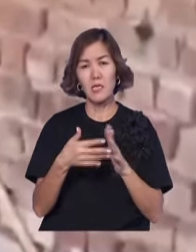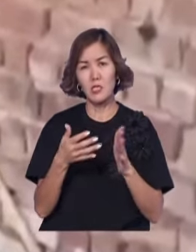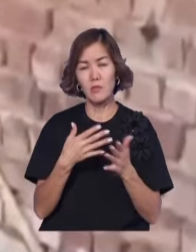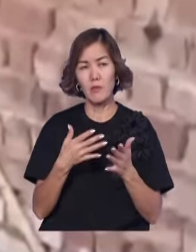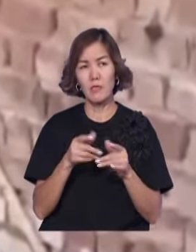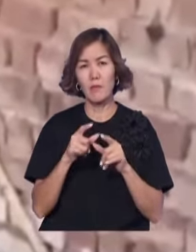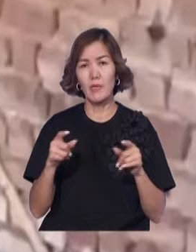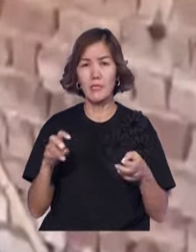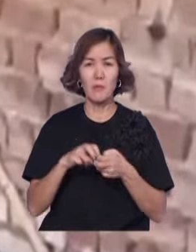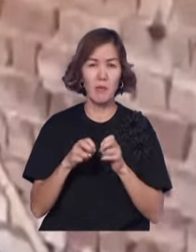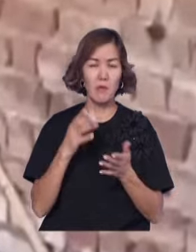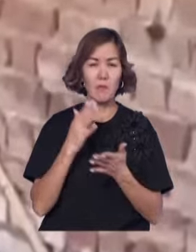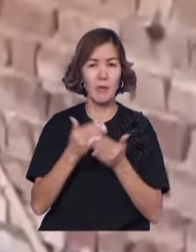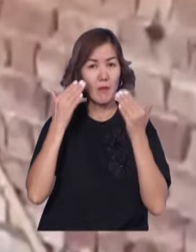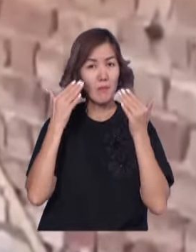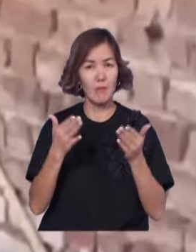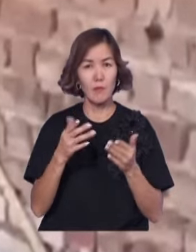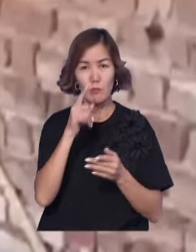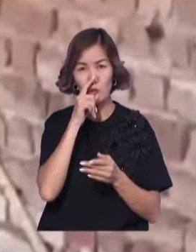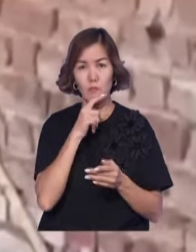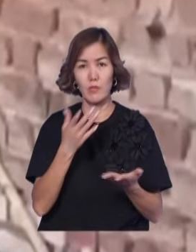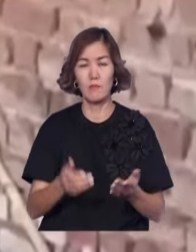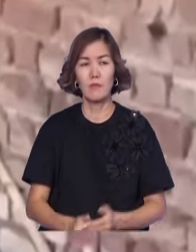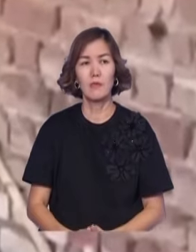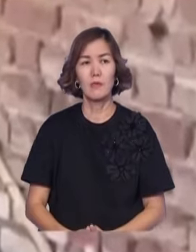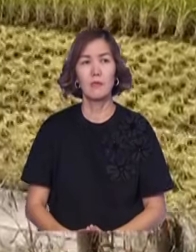жатырма, әлде басқа проблемалар бар ма? Осыны түсінбей отырмаз.